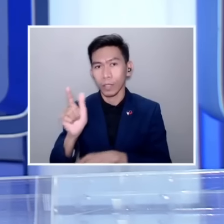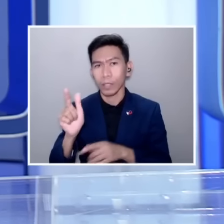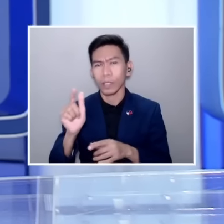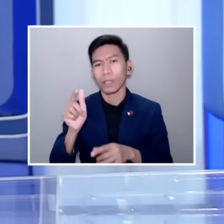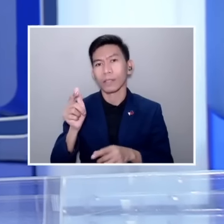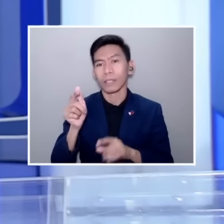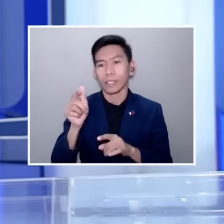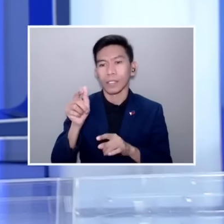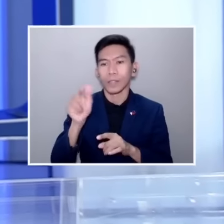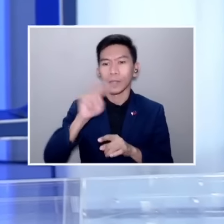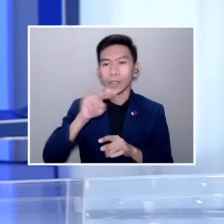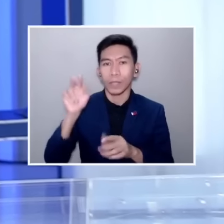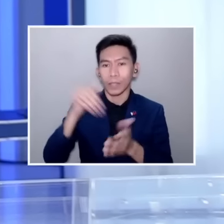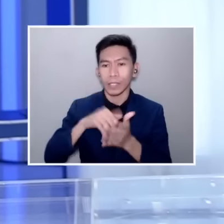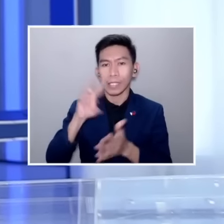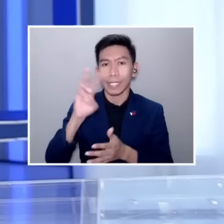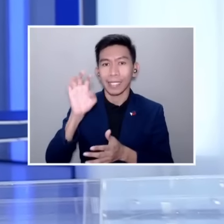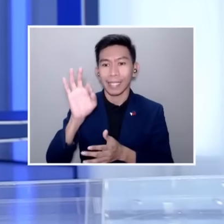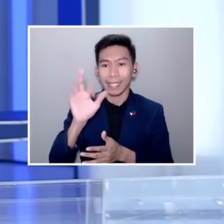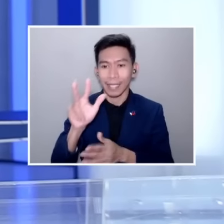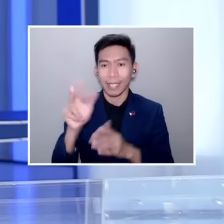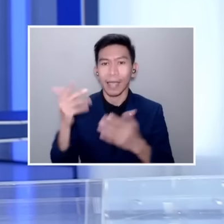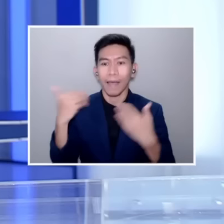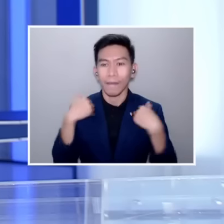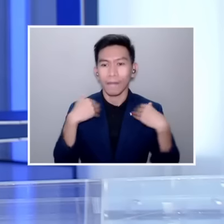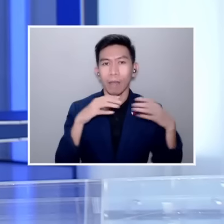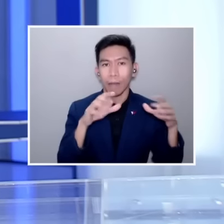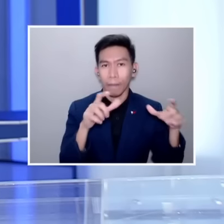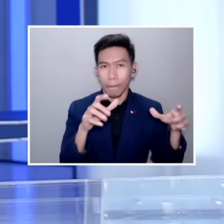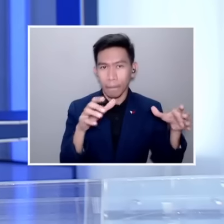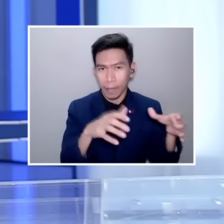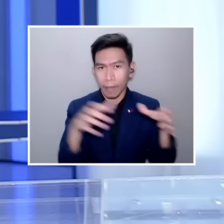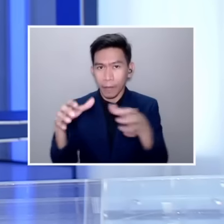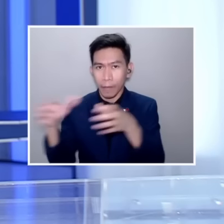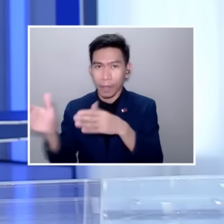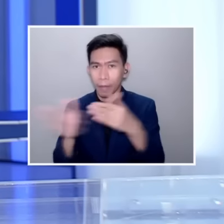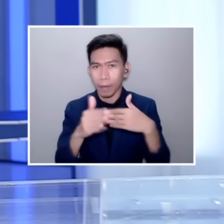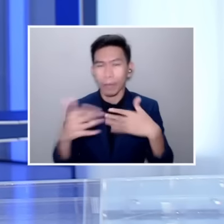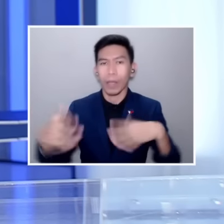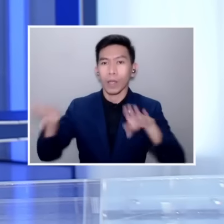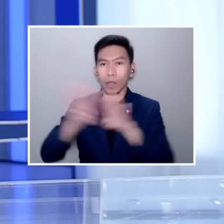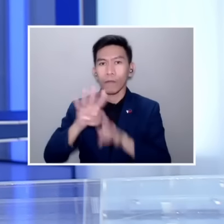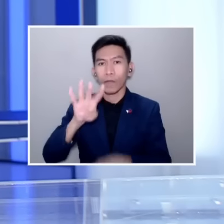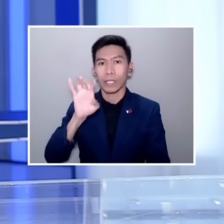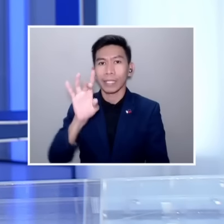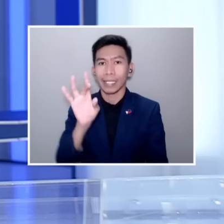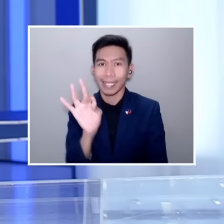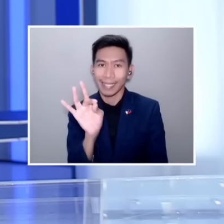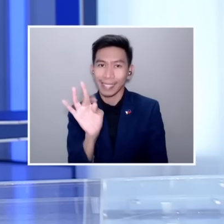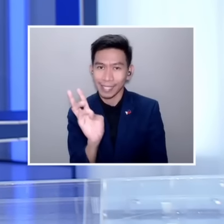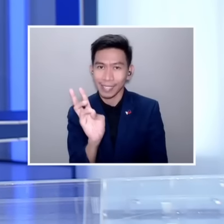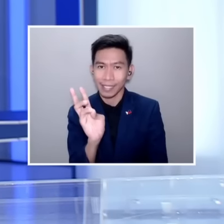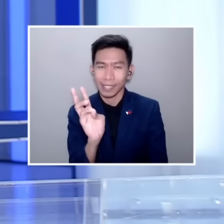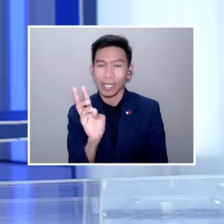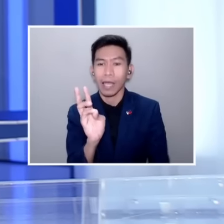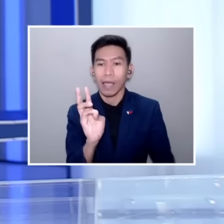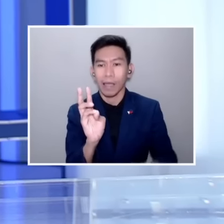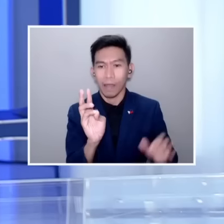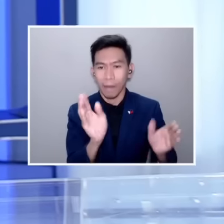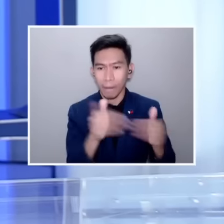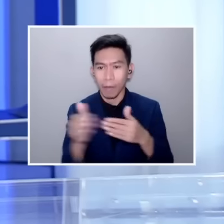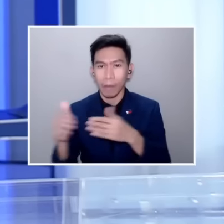22,693 na clustered precincts ang nagsara na ng botohan. 486 po na clustered precincts ang nagsimula